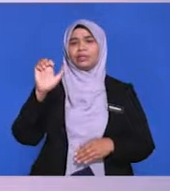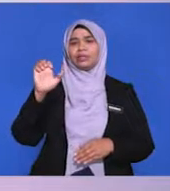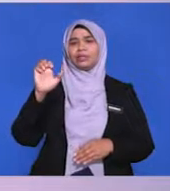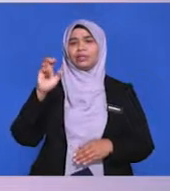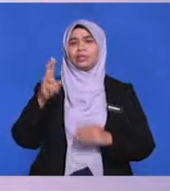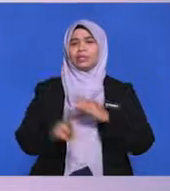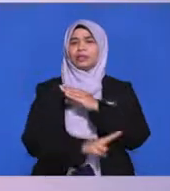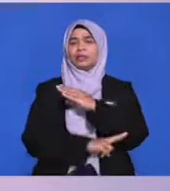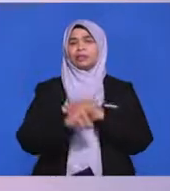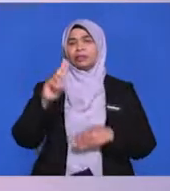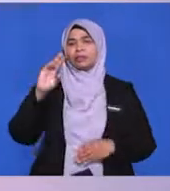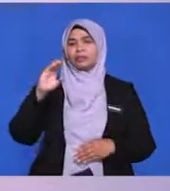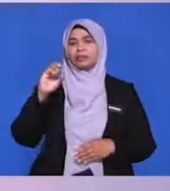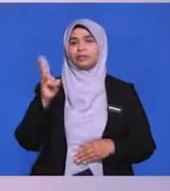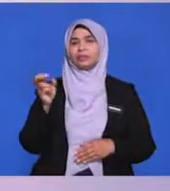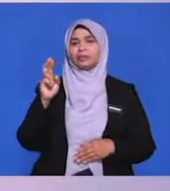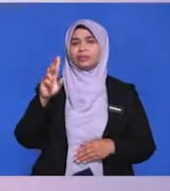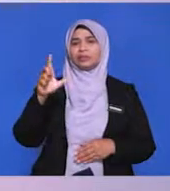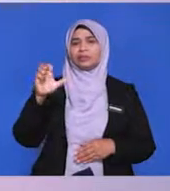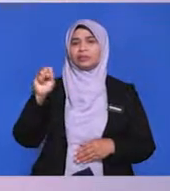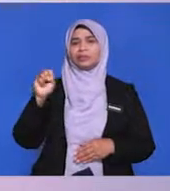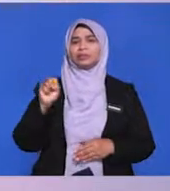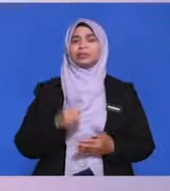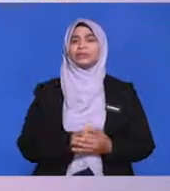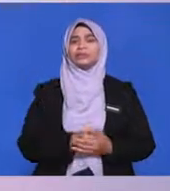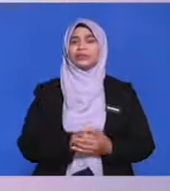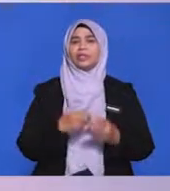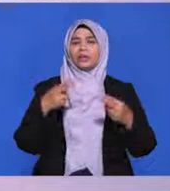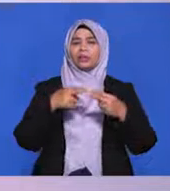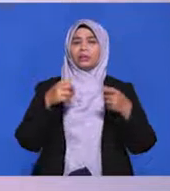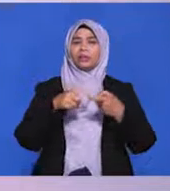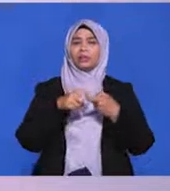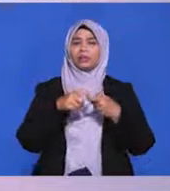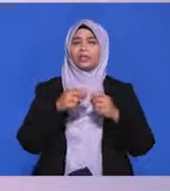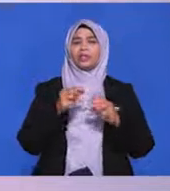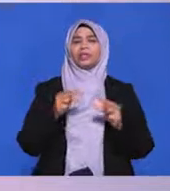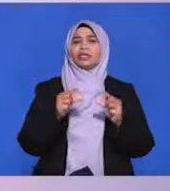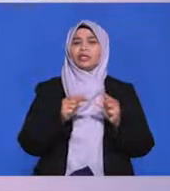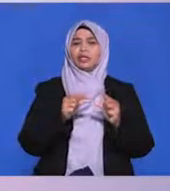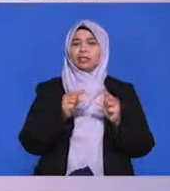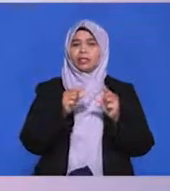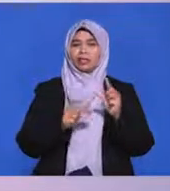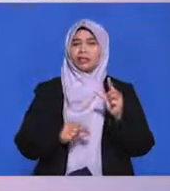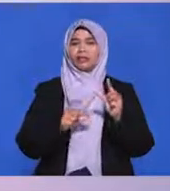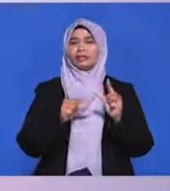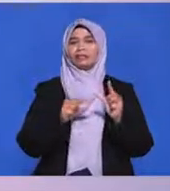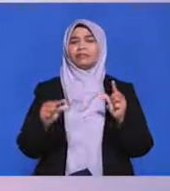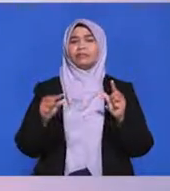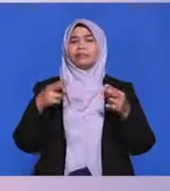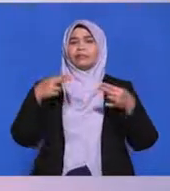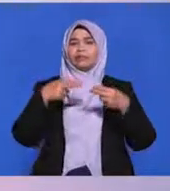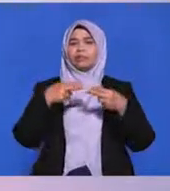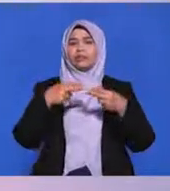menghubungkan itqan grafik hubungan antara tekanan dengan isipadu isipadu dengan suhu dan